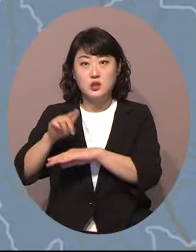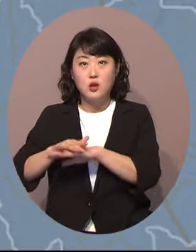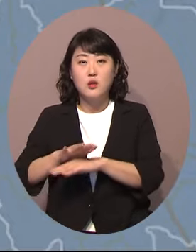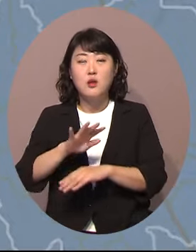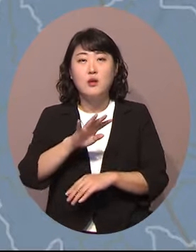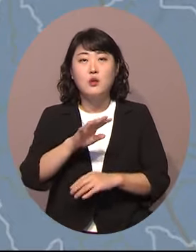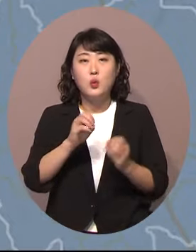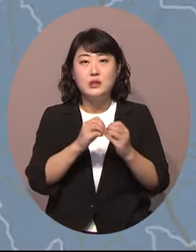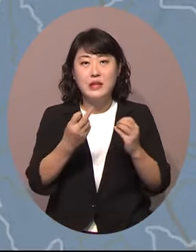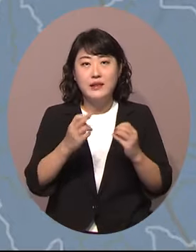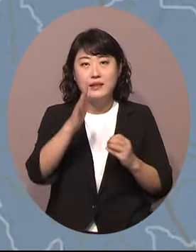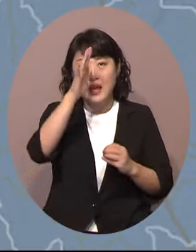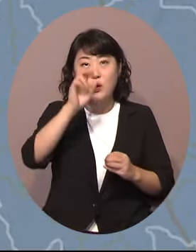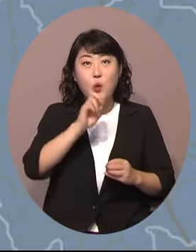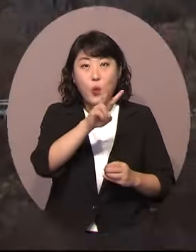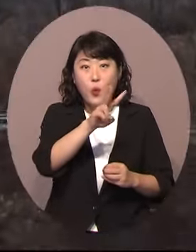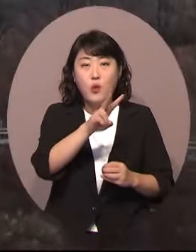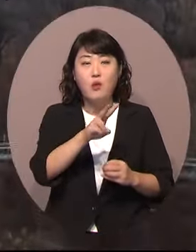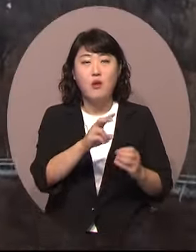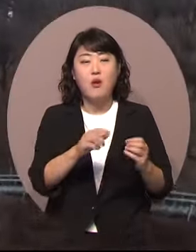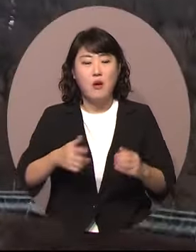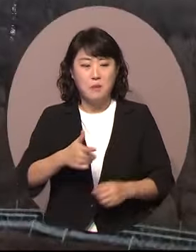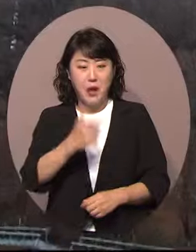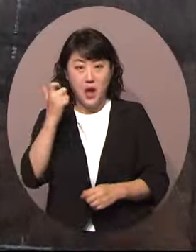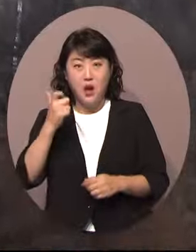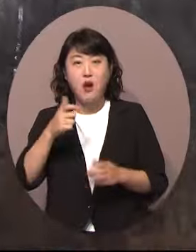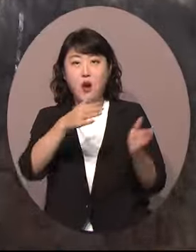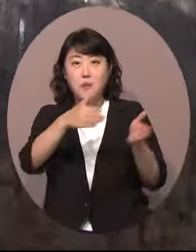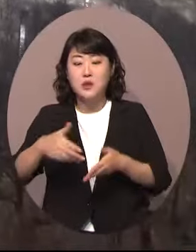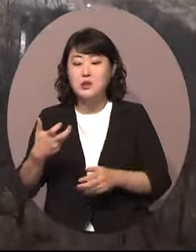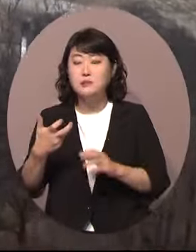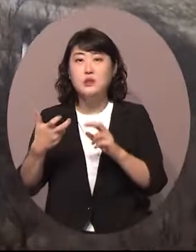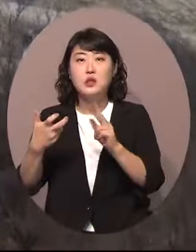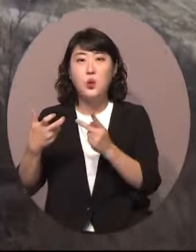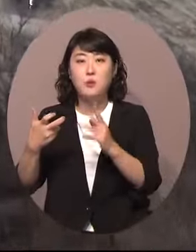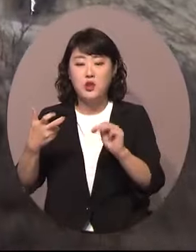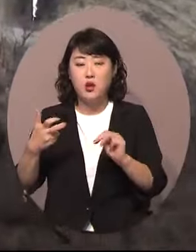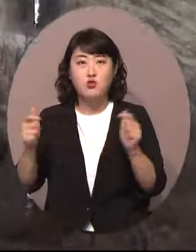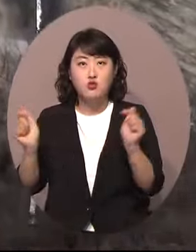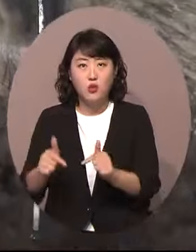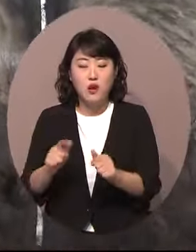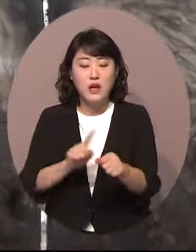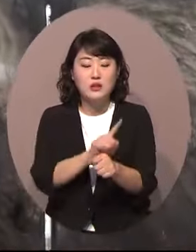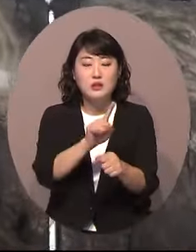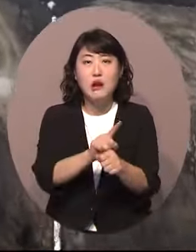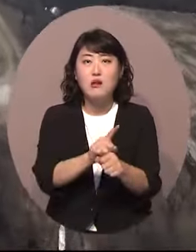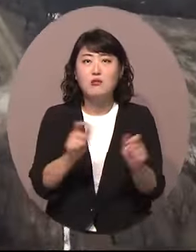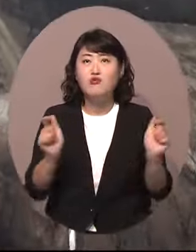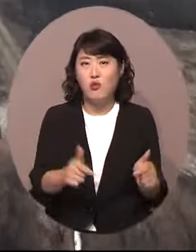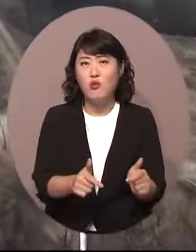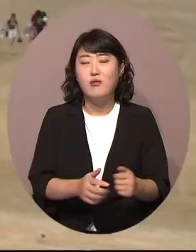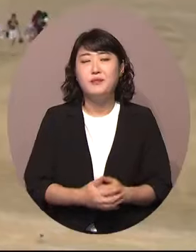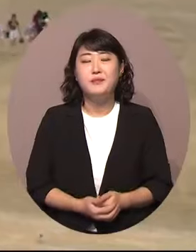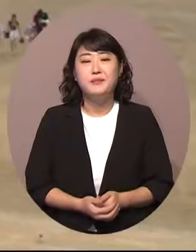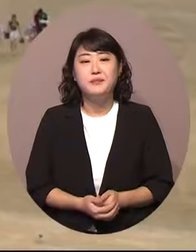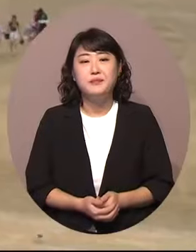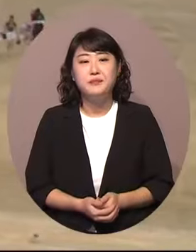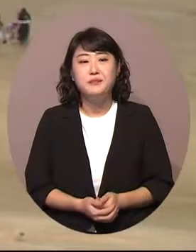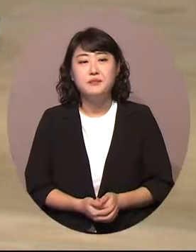관통하는 고속도로를 놓는 겁니다이 경우 거리는 70km 시간은 한시간 이내로 줄어듭니다